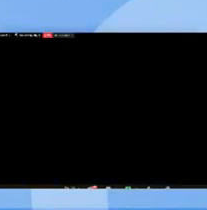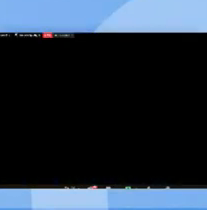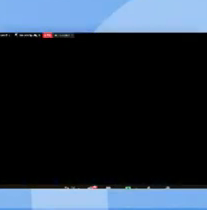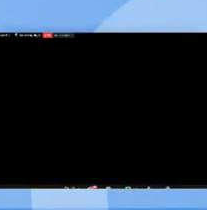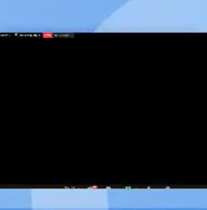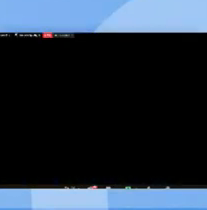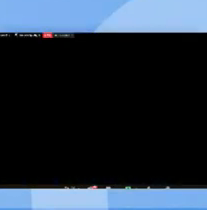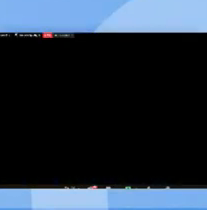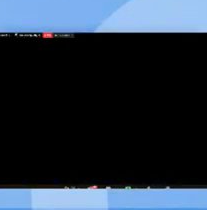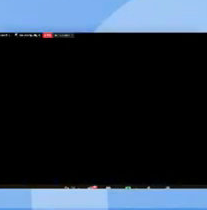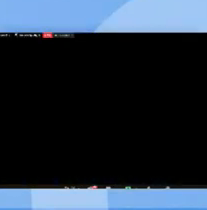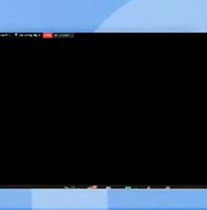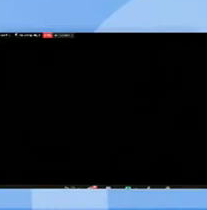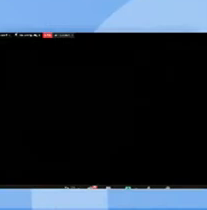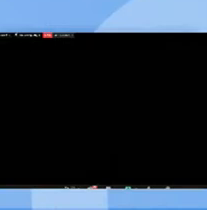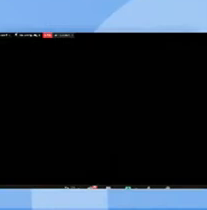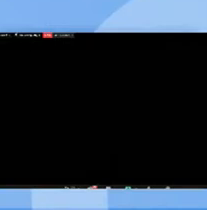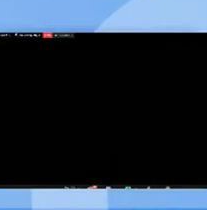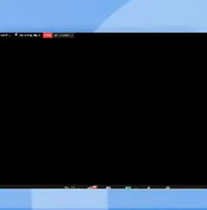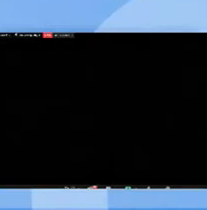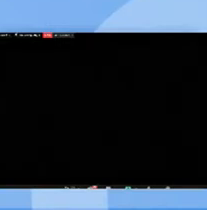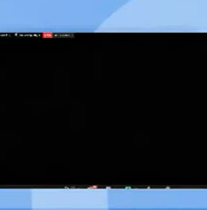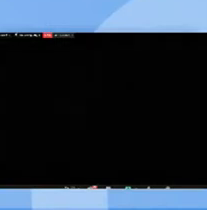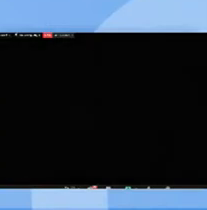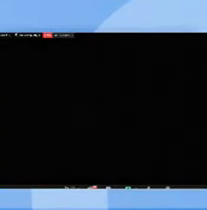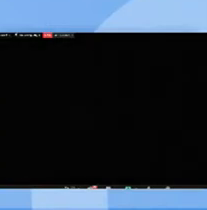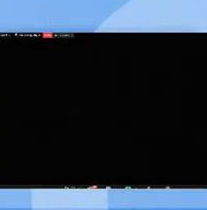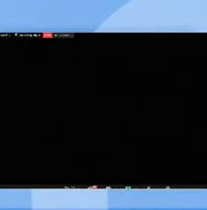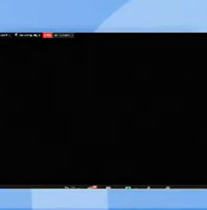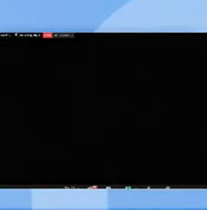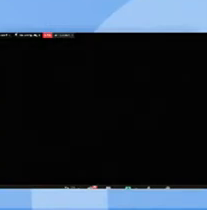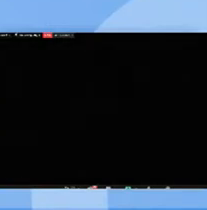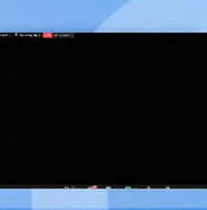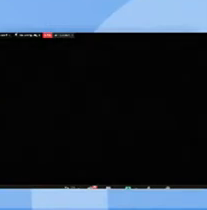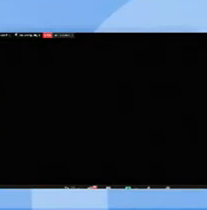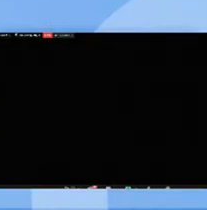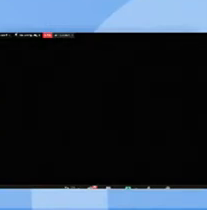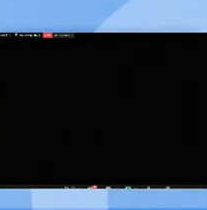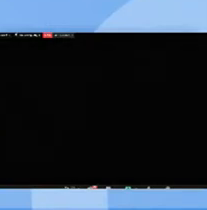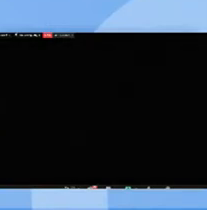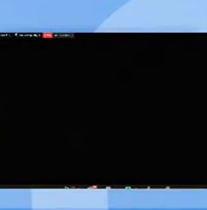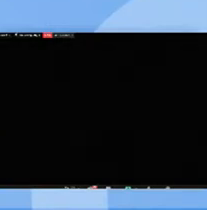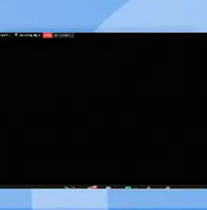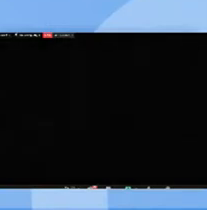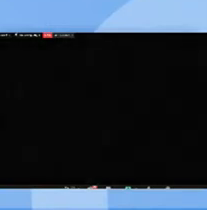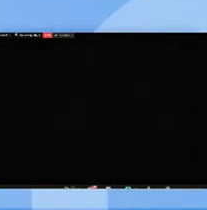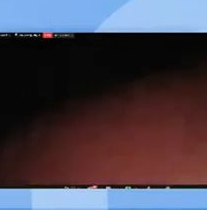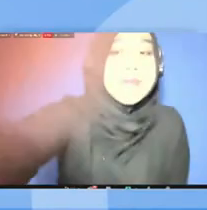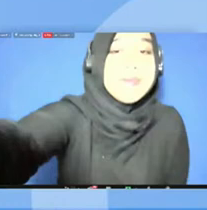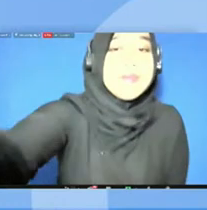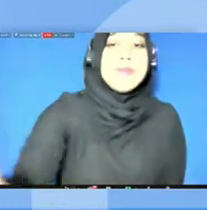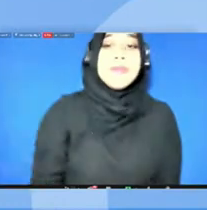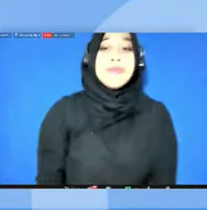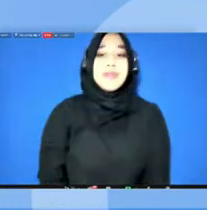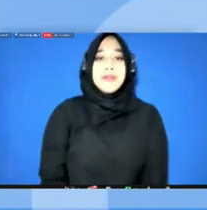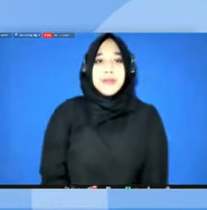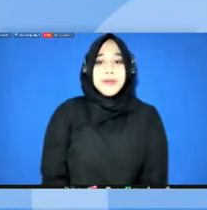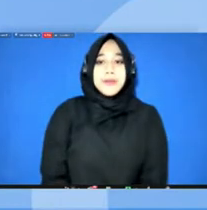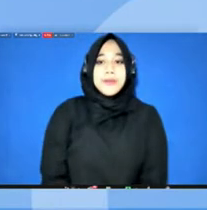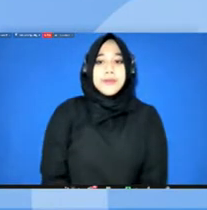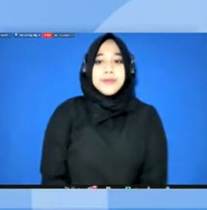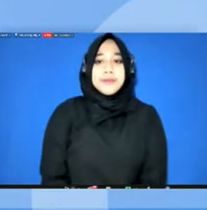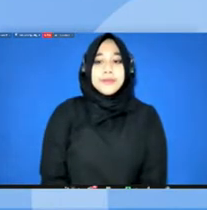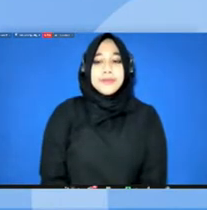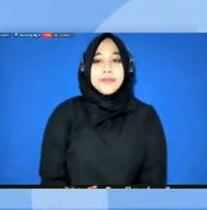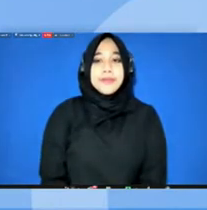penguatan pada peran penanganan pandemi COVID, nilai tambah yang dibawa oleh PLESPA itu ada pemberdayaan kader